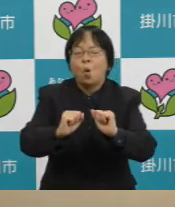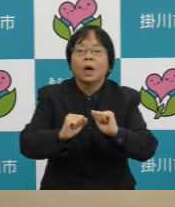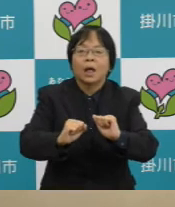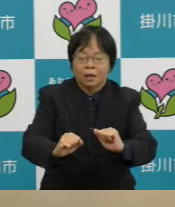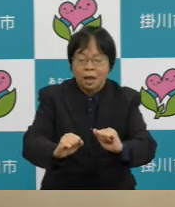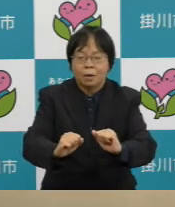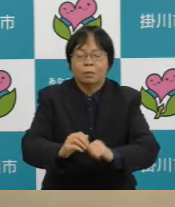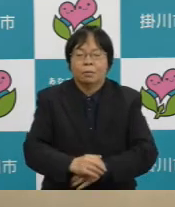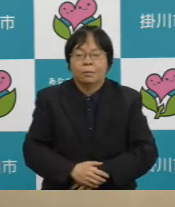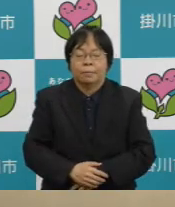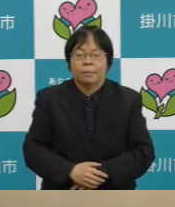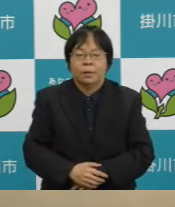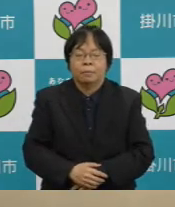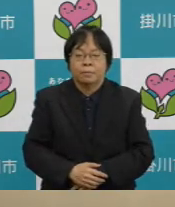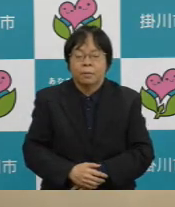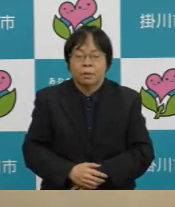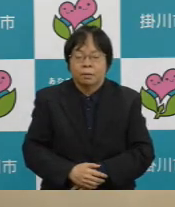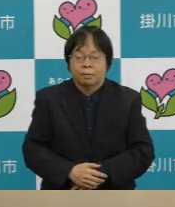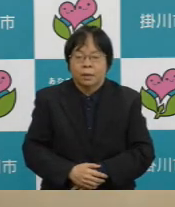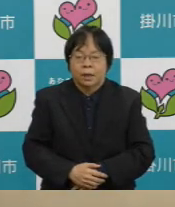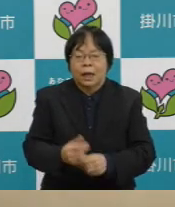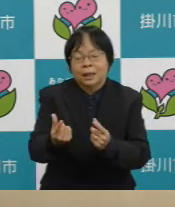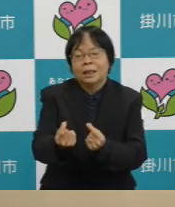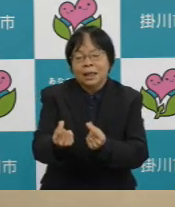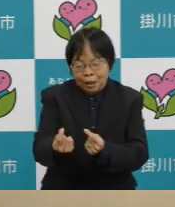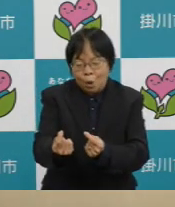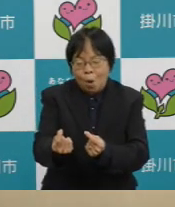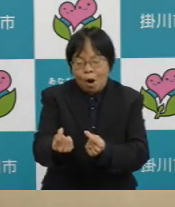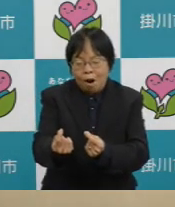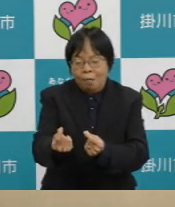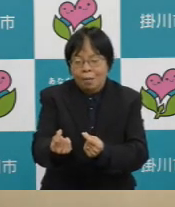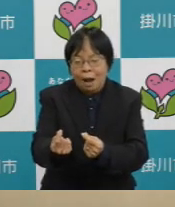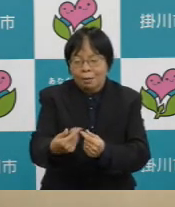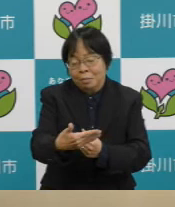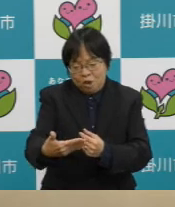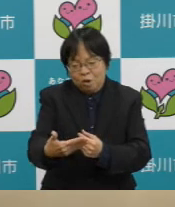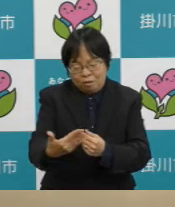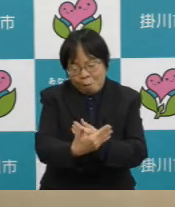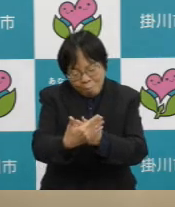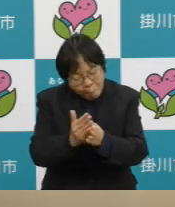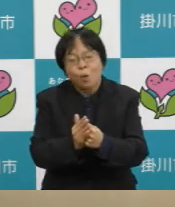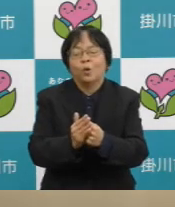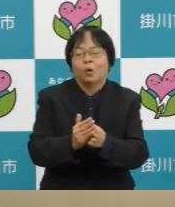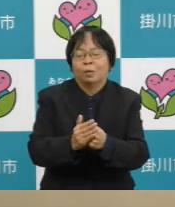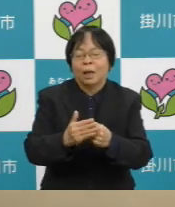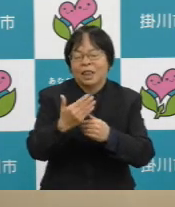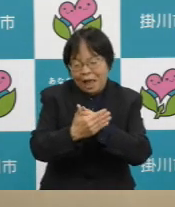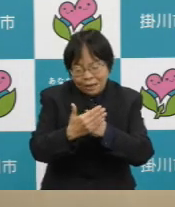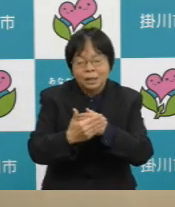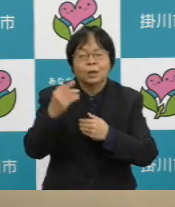守っていくということが 大切だというふうに思